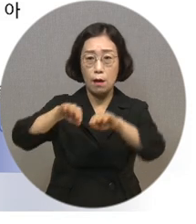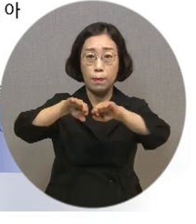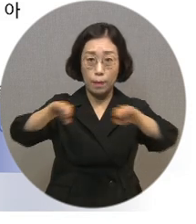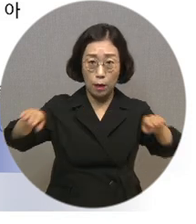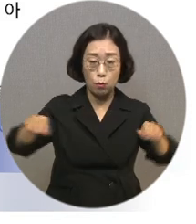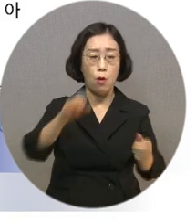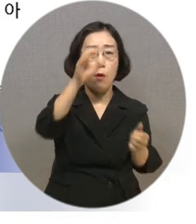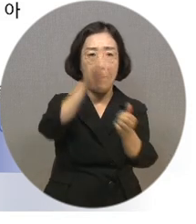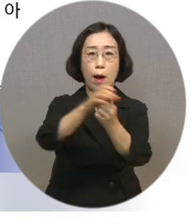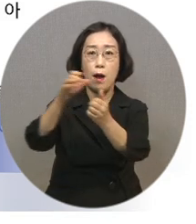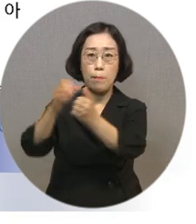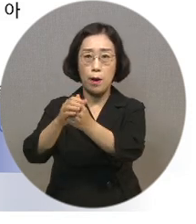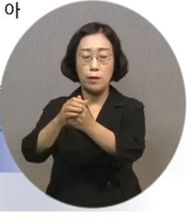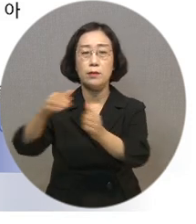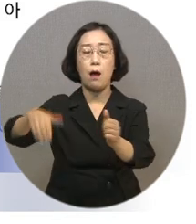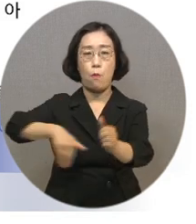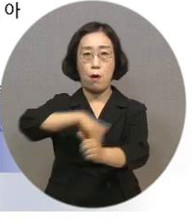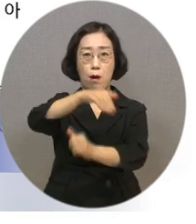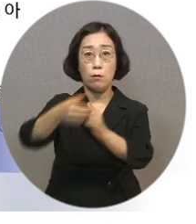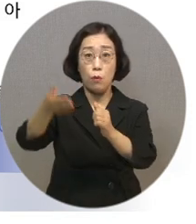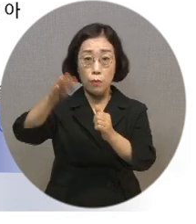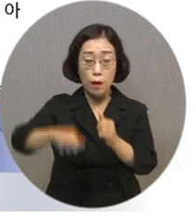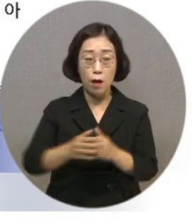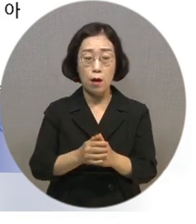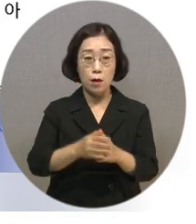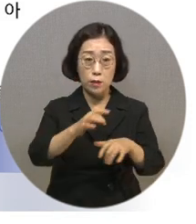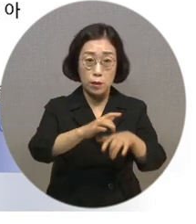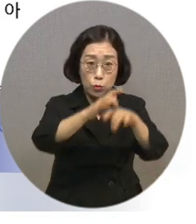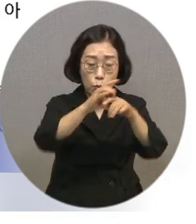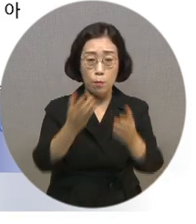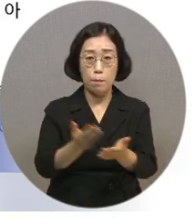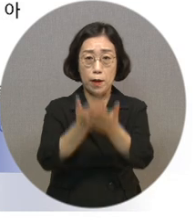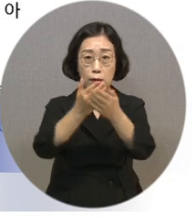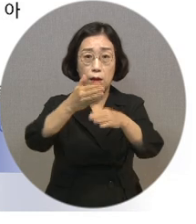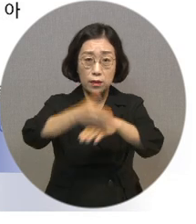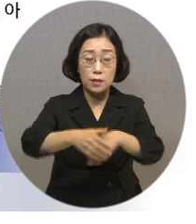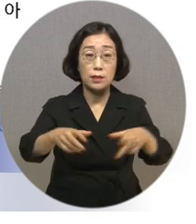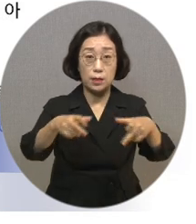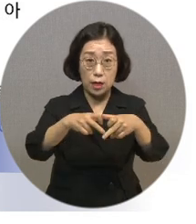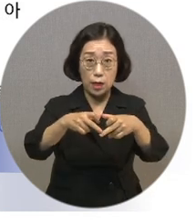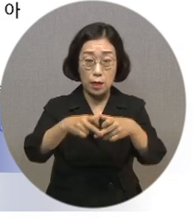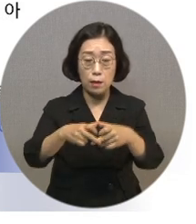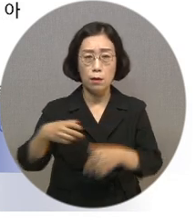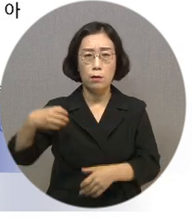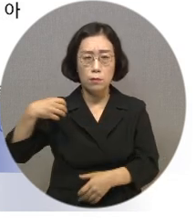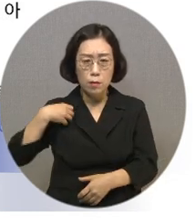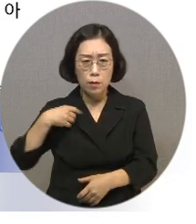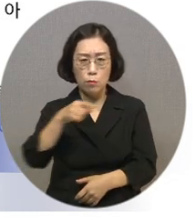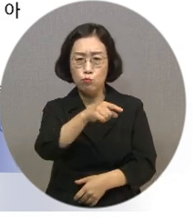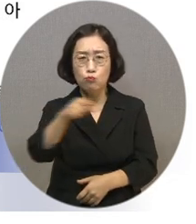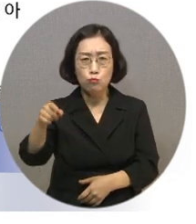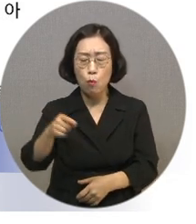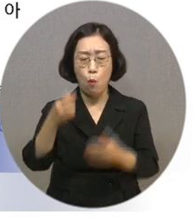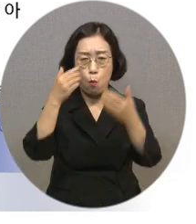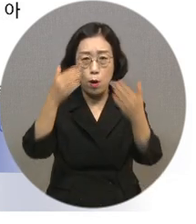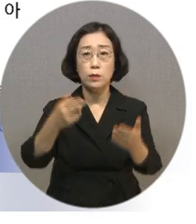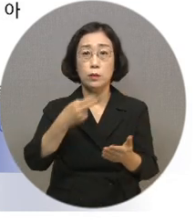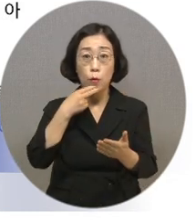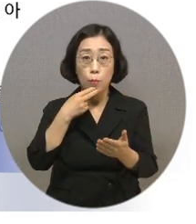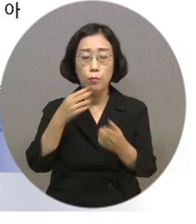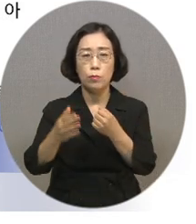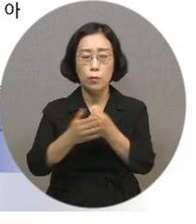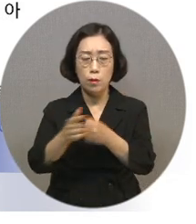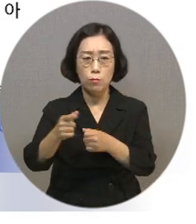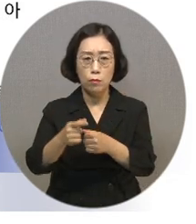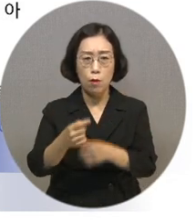있다고 말했습니다 그러나 실종 발달 장애인 등의 경우에는이 담당 기관을 규정하지 않고 있어 관련